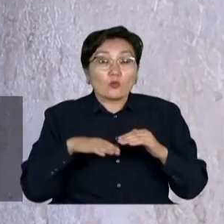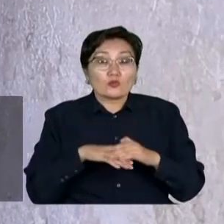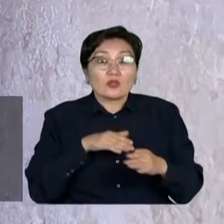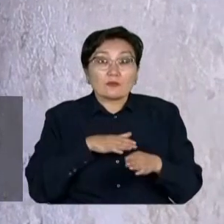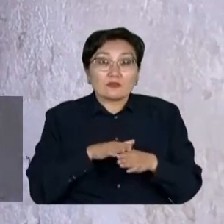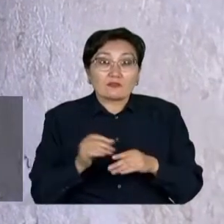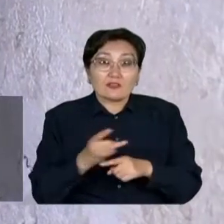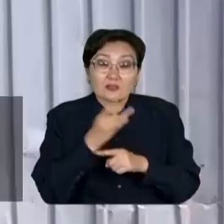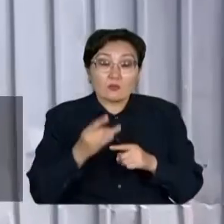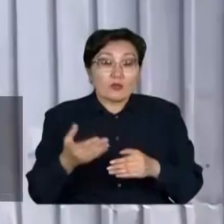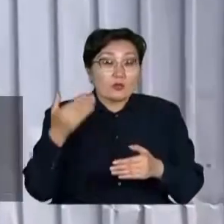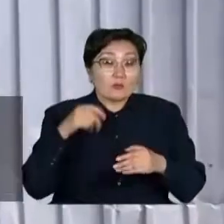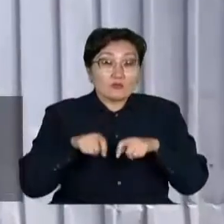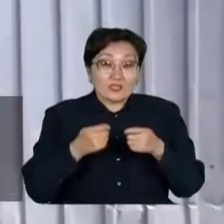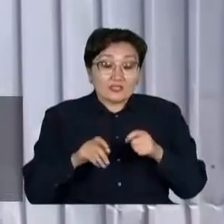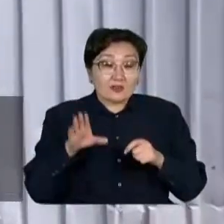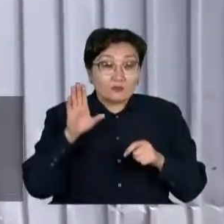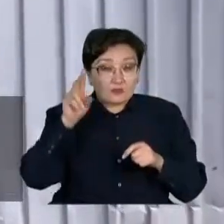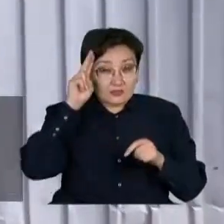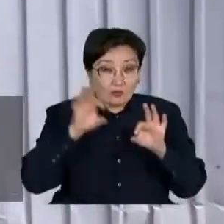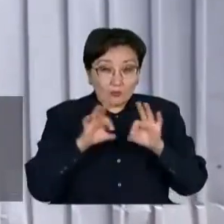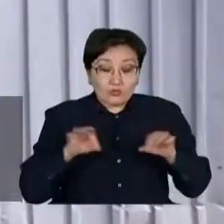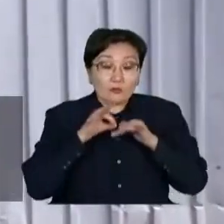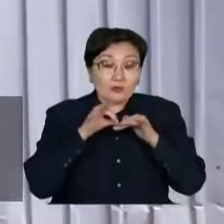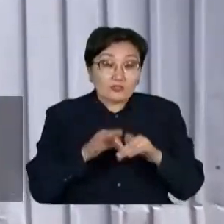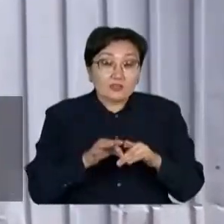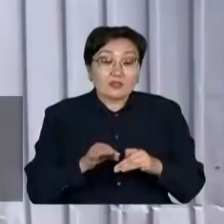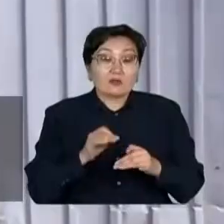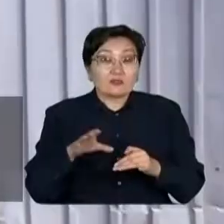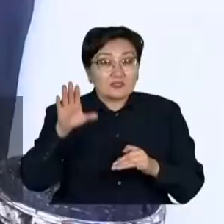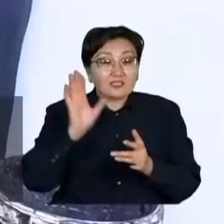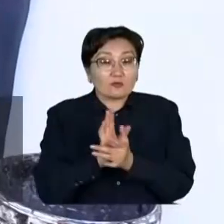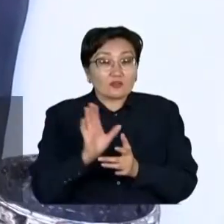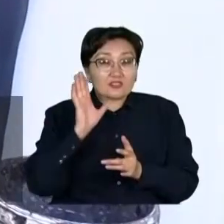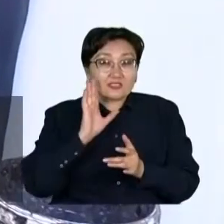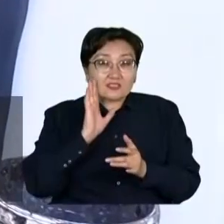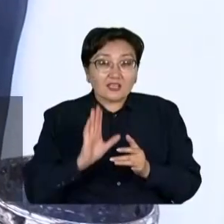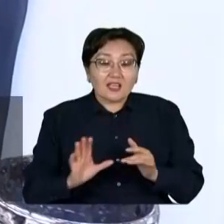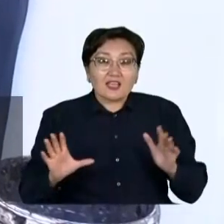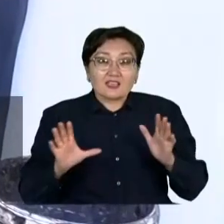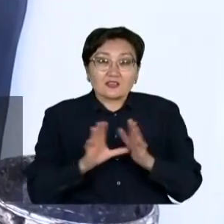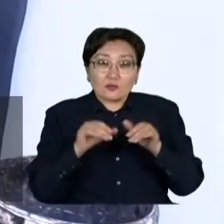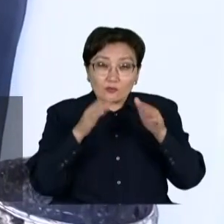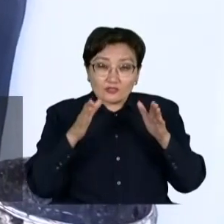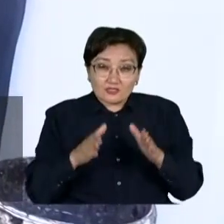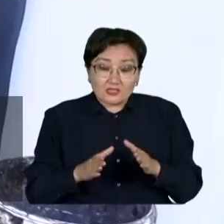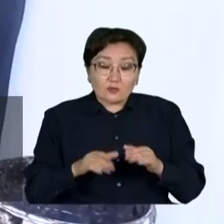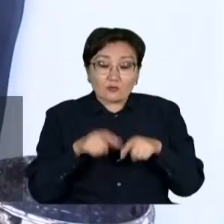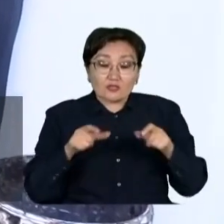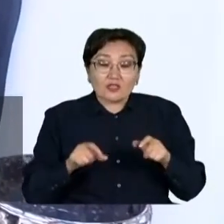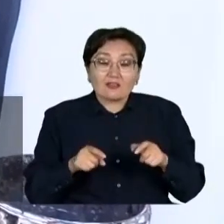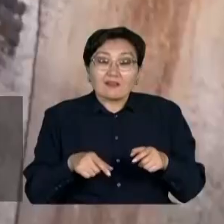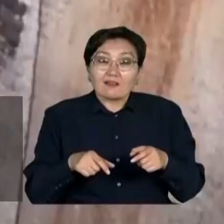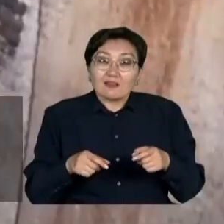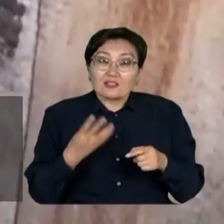раза. Предыдущий прорыв канализационного коллектора привел к тому, что нечистоты достигли электрических счетчиков, и люди на 4 дня